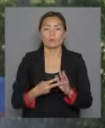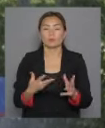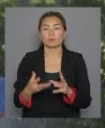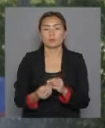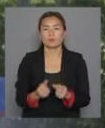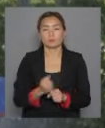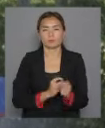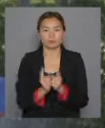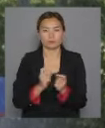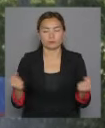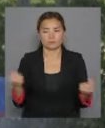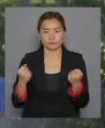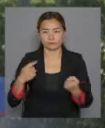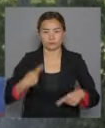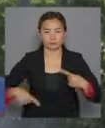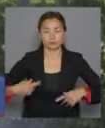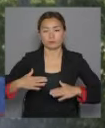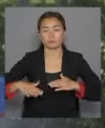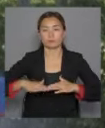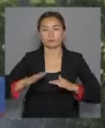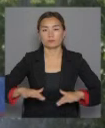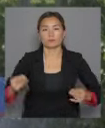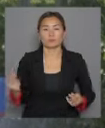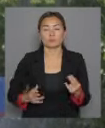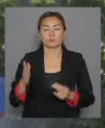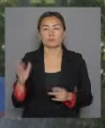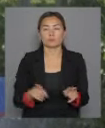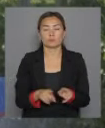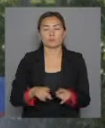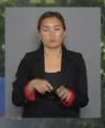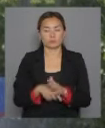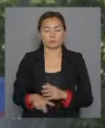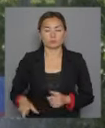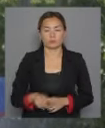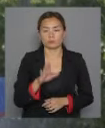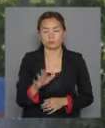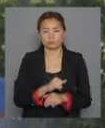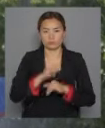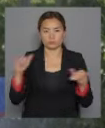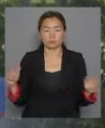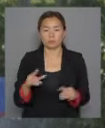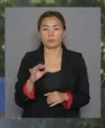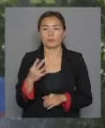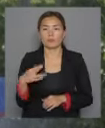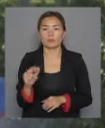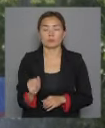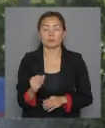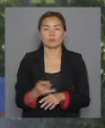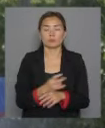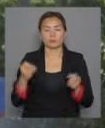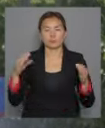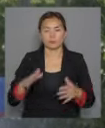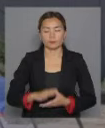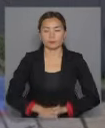проекта модернизируются спортивные, футбольные поля, детские площадки, а также внутренние дороги, расширение парковок и подключение ночного